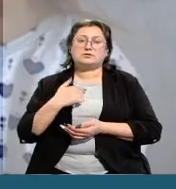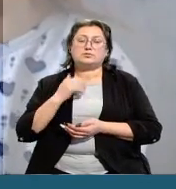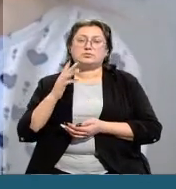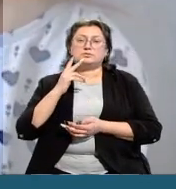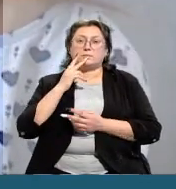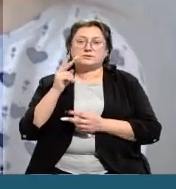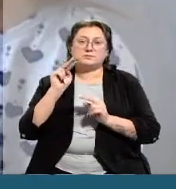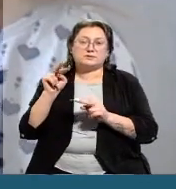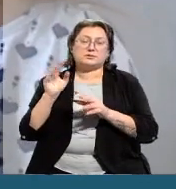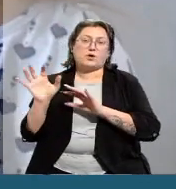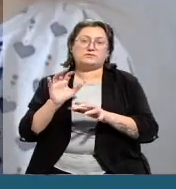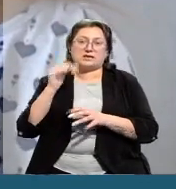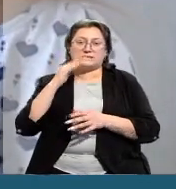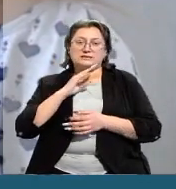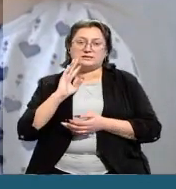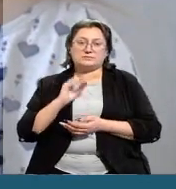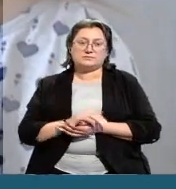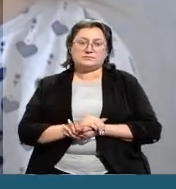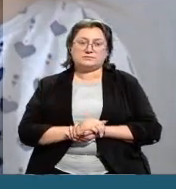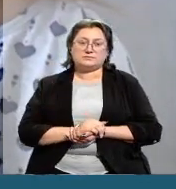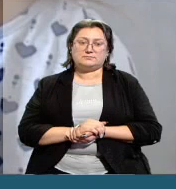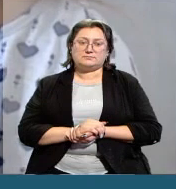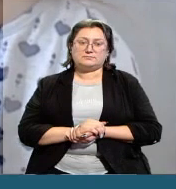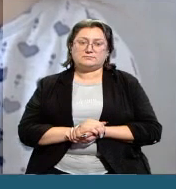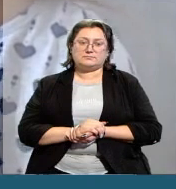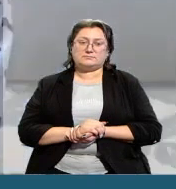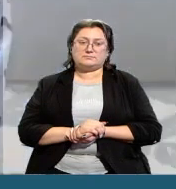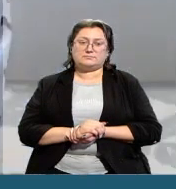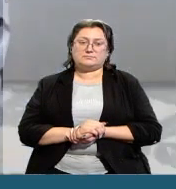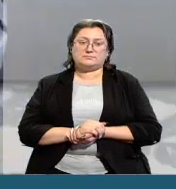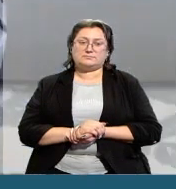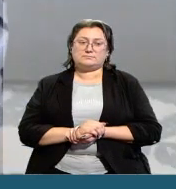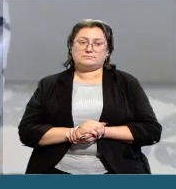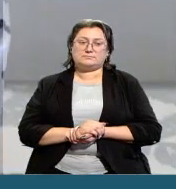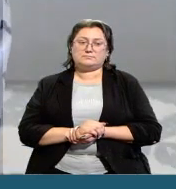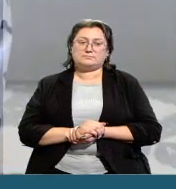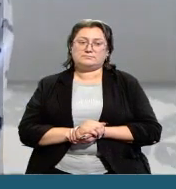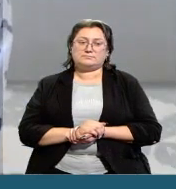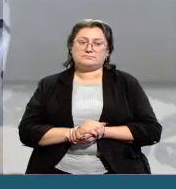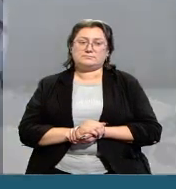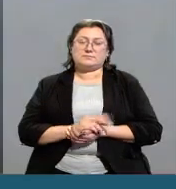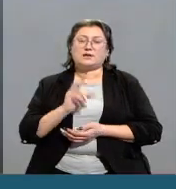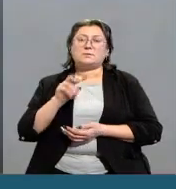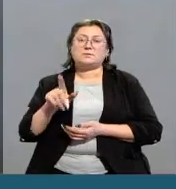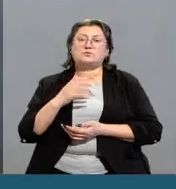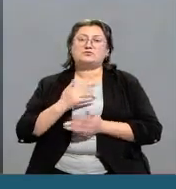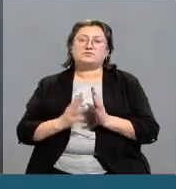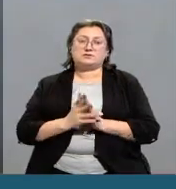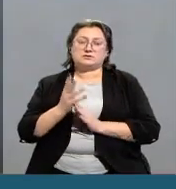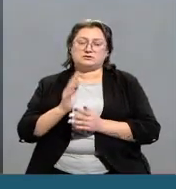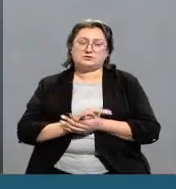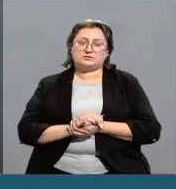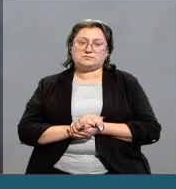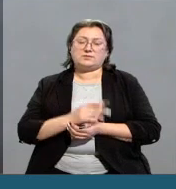гимнастикамен айналысқым келеді. Ол біздің денсаулығымызға өте пайдалы. Ал өскенде кім болғың келеді? Дәрігер.